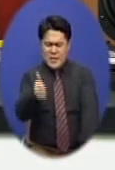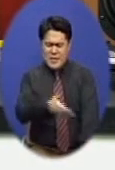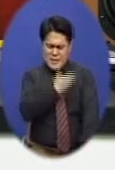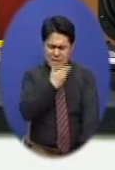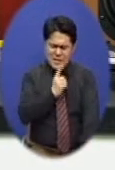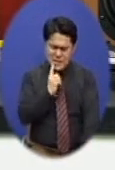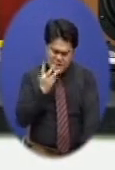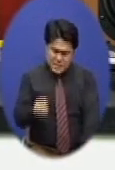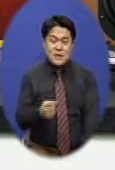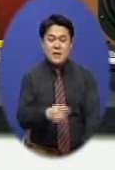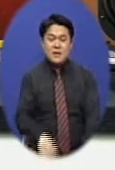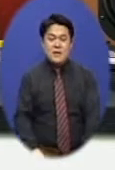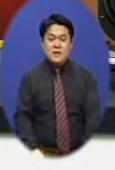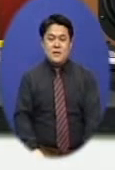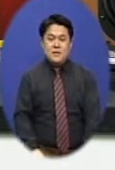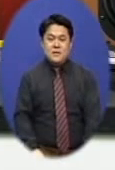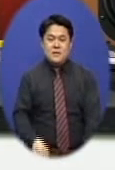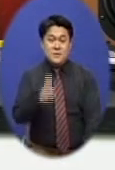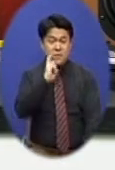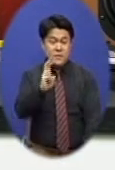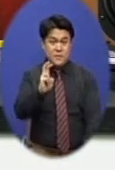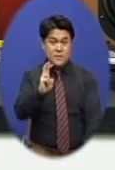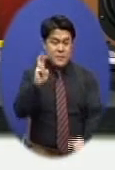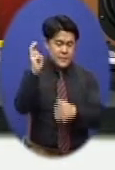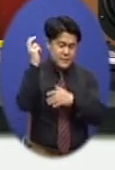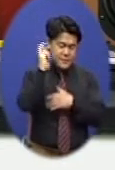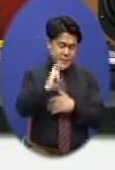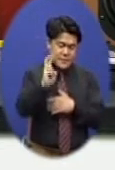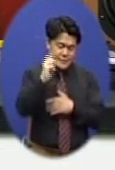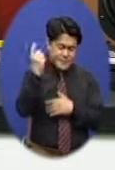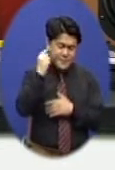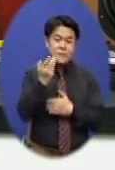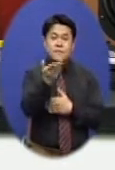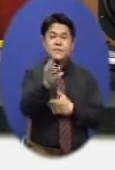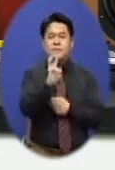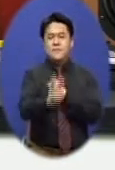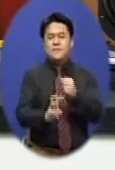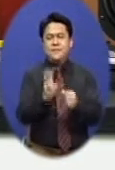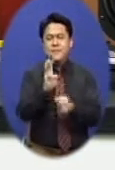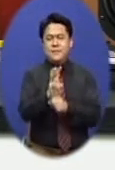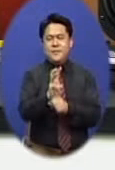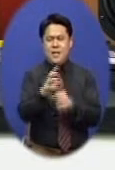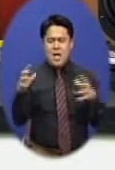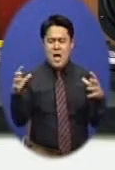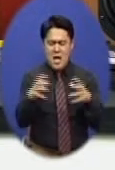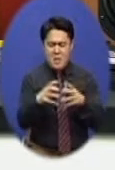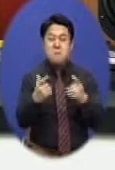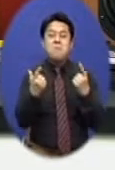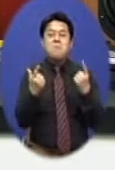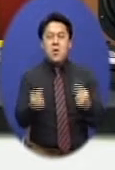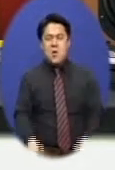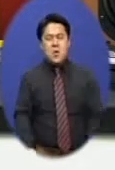아깝다. 뭐 네. 이렇게 정말 그 노래 속에 그 어머니의 30년이 그러니까요. 담겨있는 어떤 네. 그런 느낌이